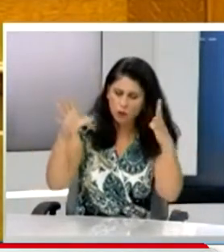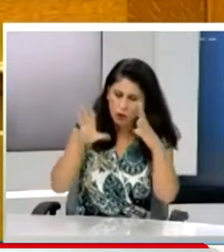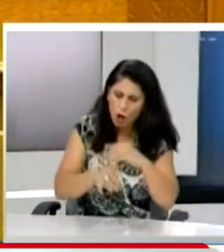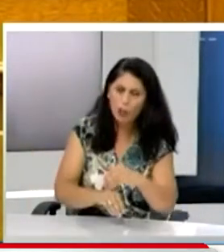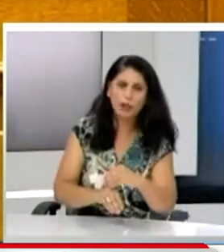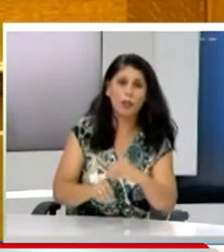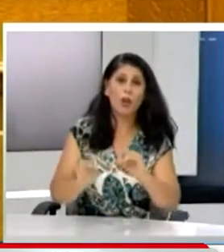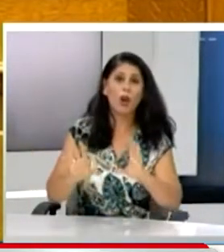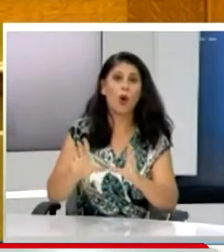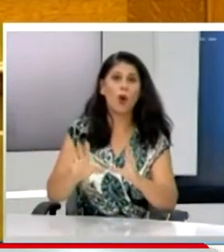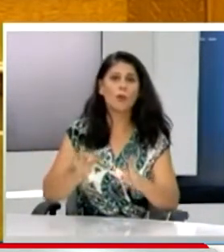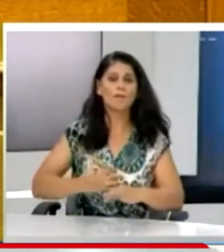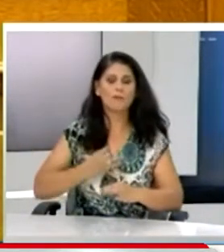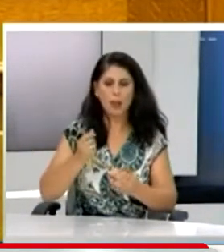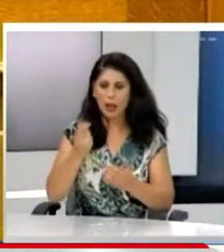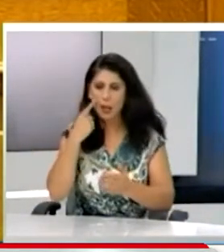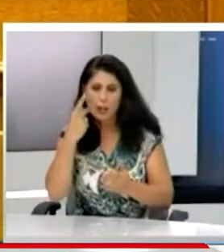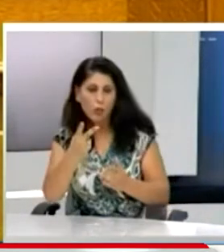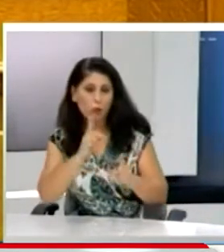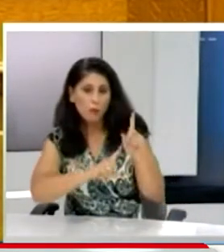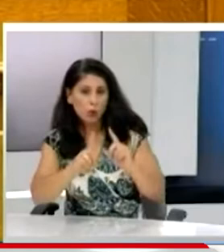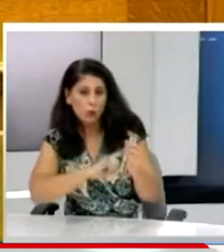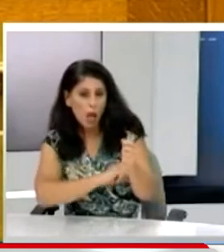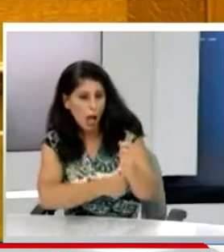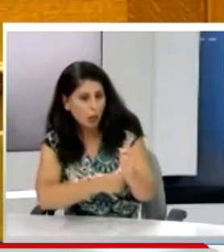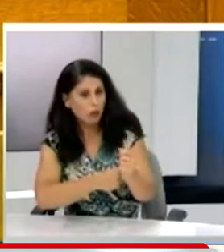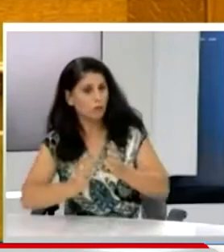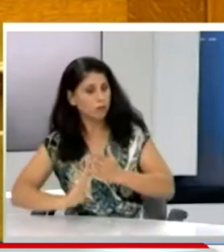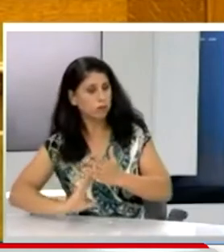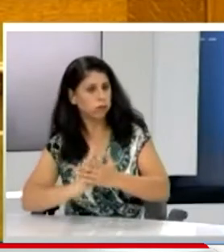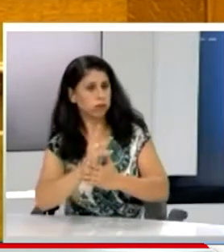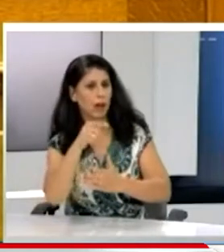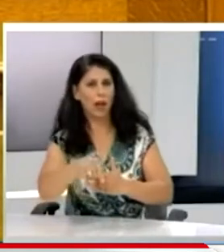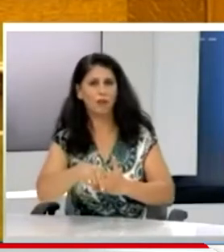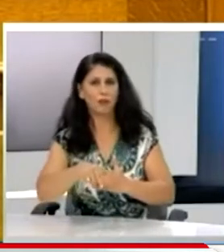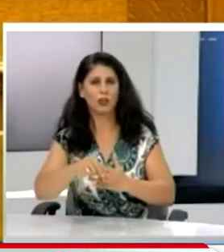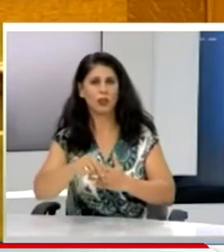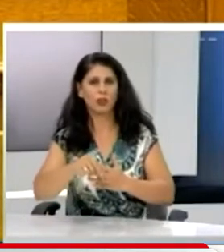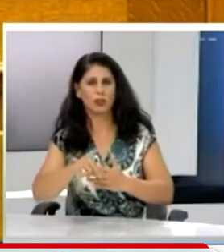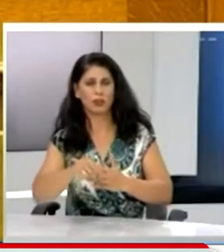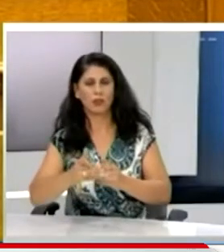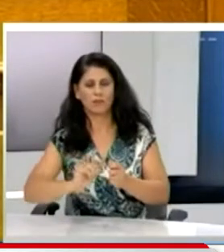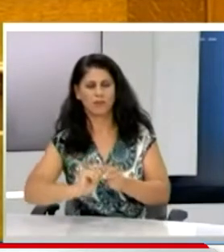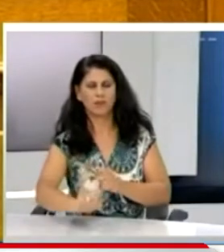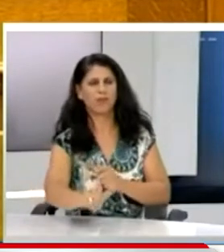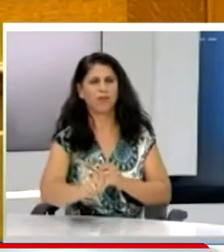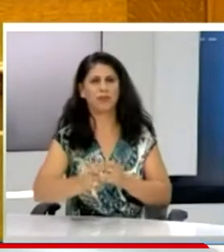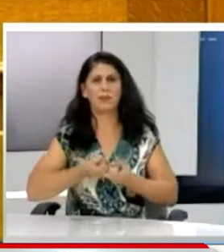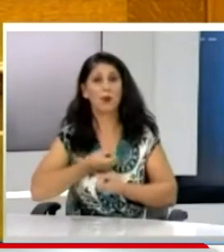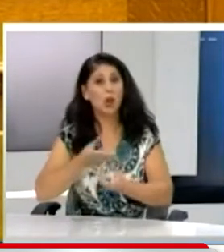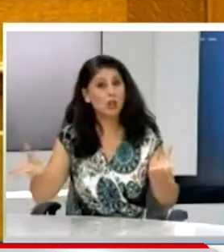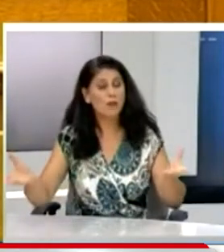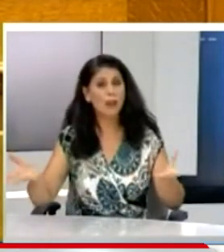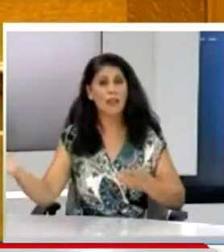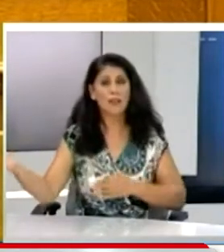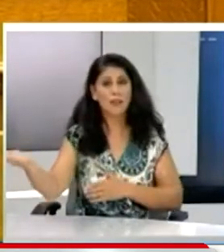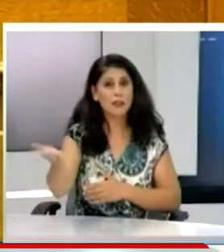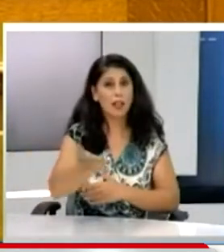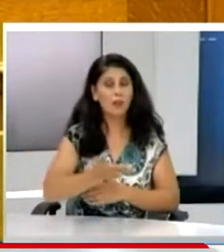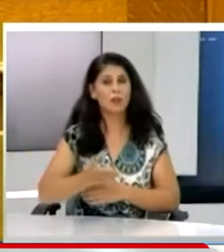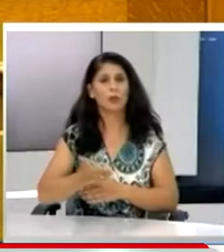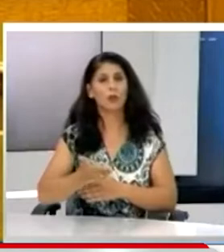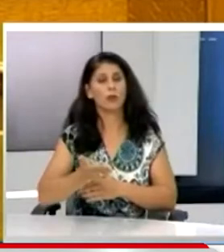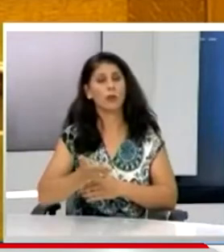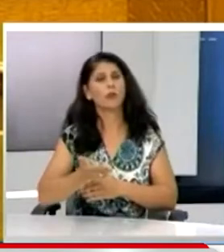ως αντιπολίτευση υπέβαλε δεκάδες ερωτήσεις βουλευτών για το συγκεκριμένο θέμα και τόνισε πως η κριτική στην προηγούμενη κυβέρνηση αφορούσε τη γενικότερη εντύπωση